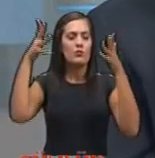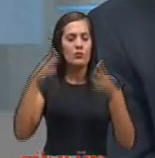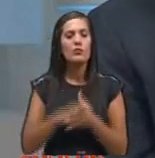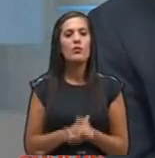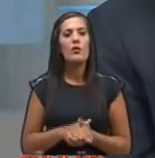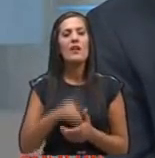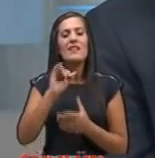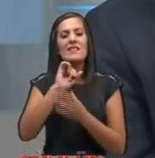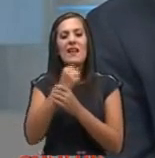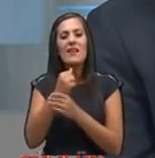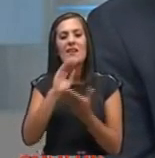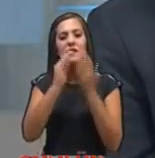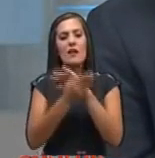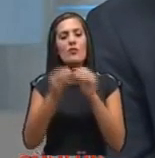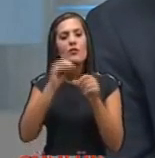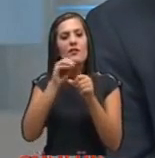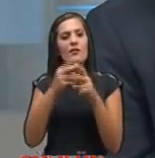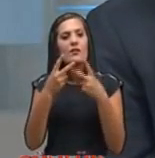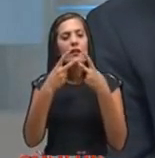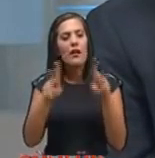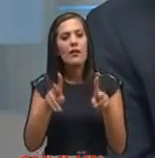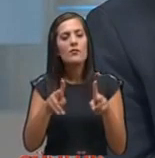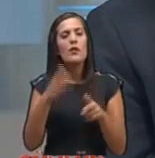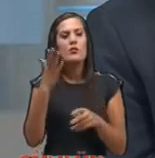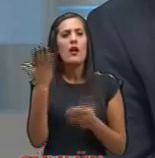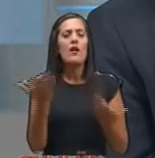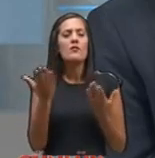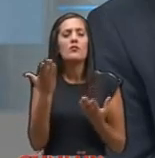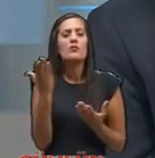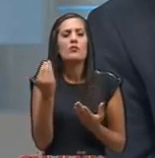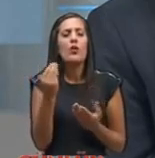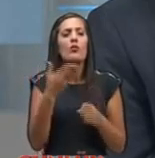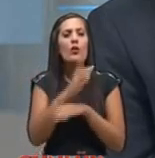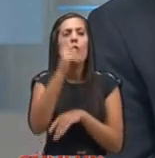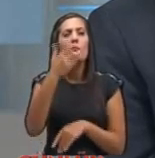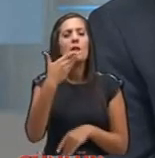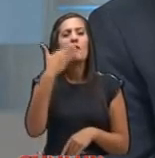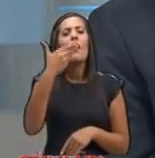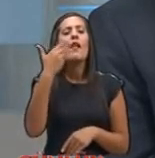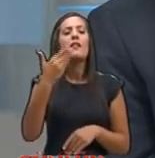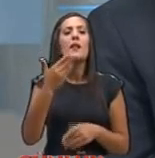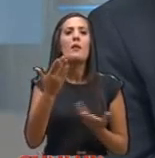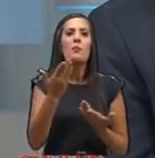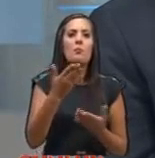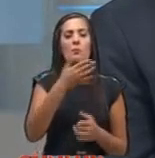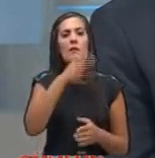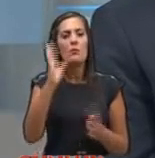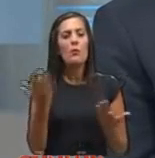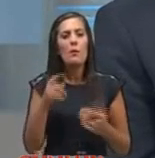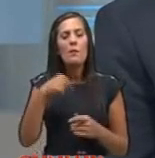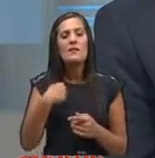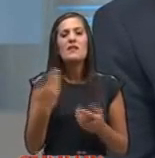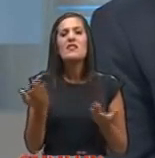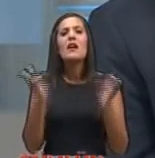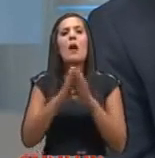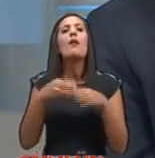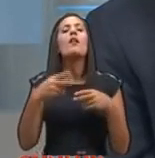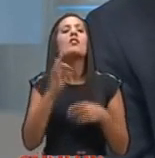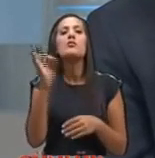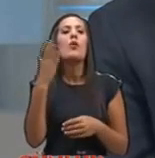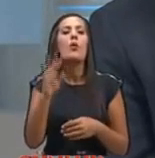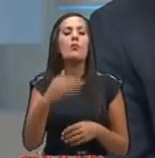Ve sanat sezonunu açmak aslında çok doğru bir ifade tarzımızdır bilmiyorum. Çünkü biz neredeyse kapatmıyoruz doğru, hiç.